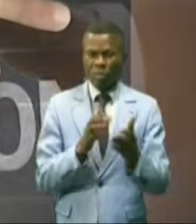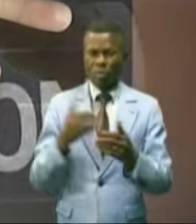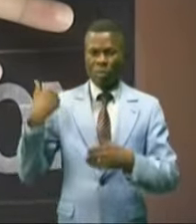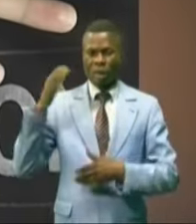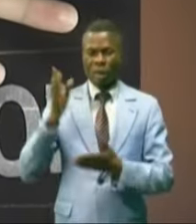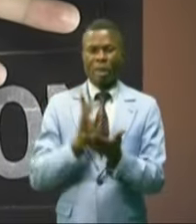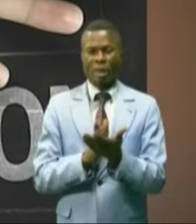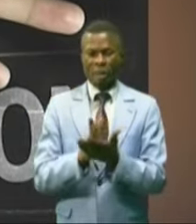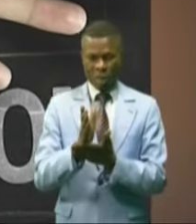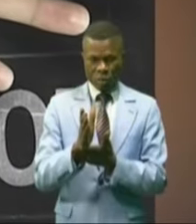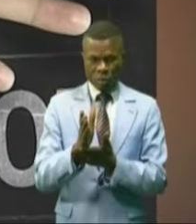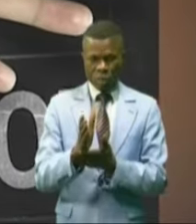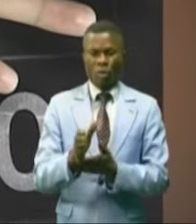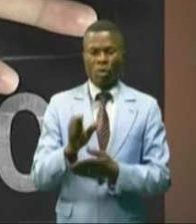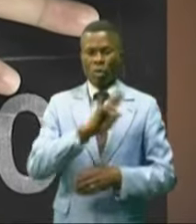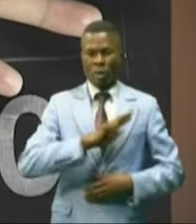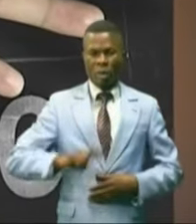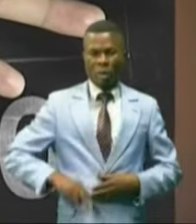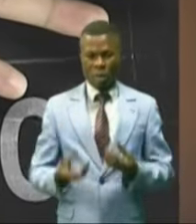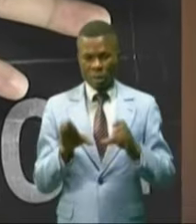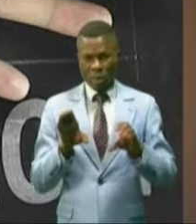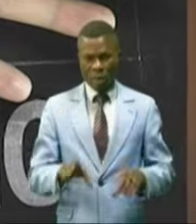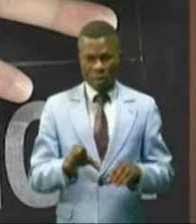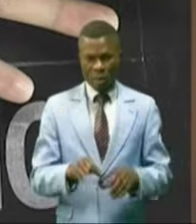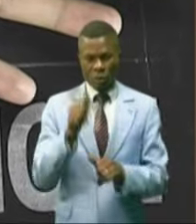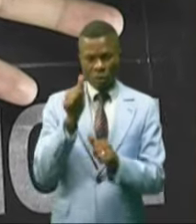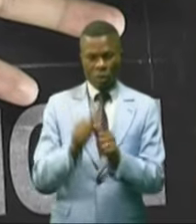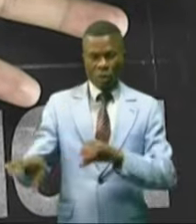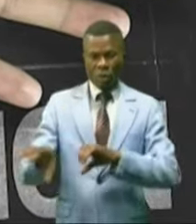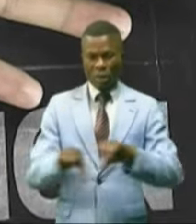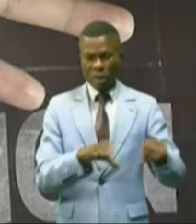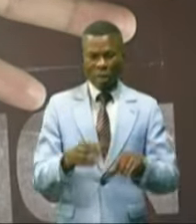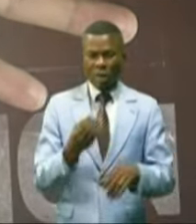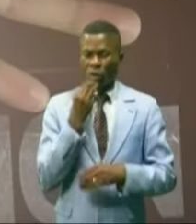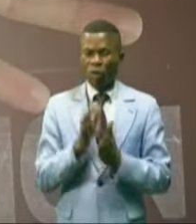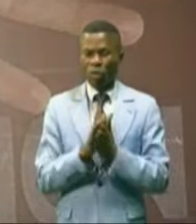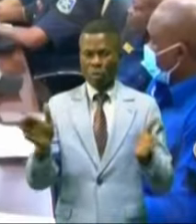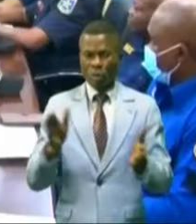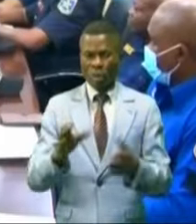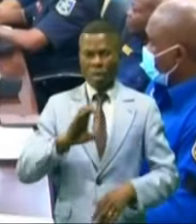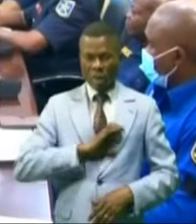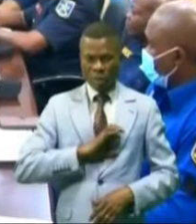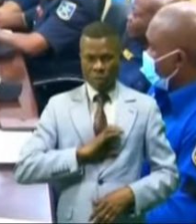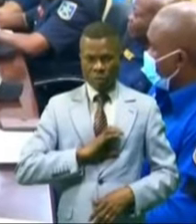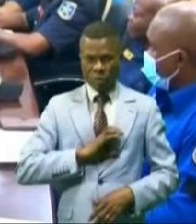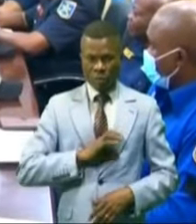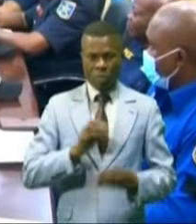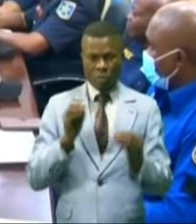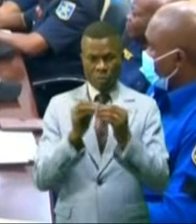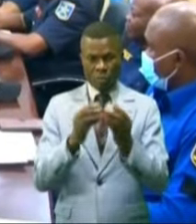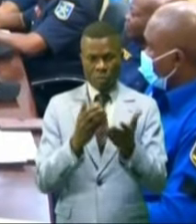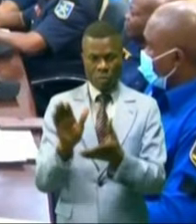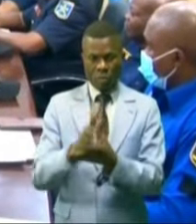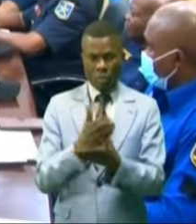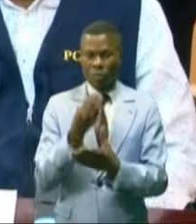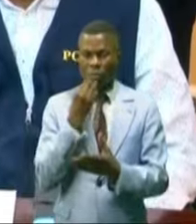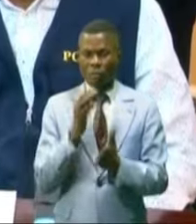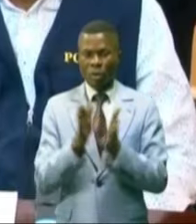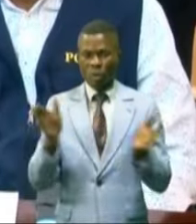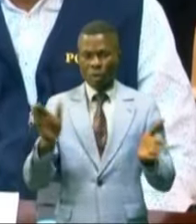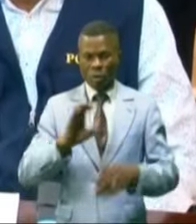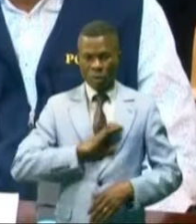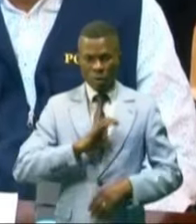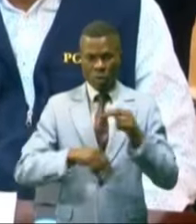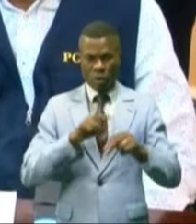République démocratique du Congo, principe qui guide chaque action de l'inspection générale de la police. Cette rencontre entre l'inspecteur général de